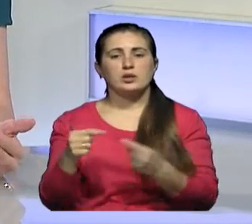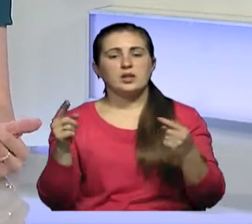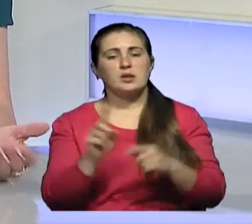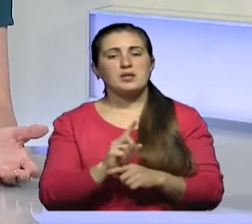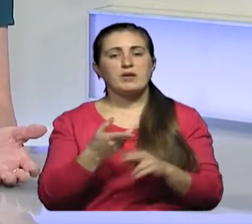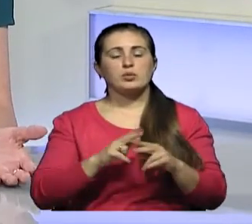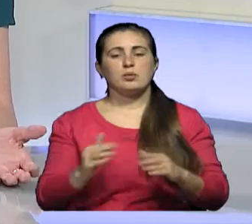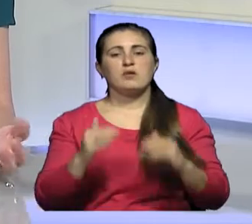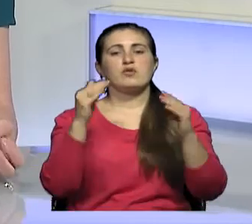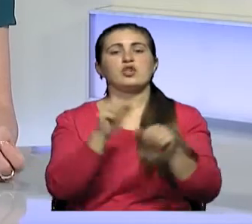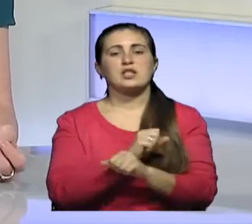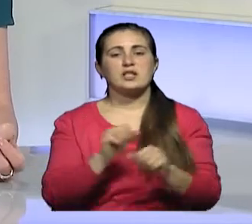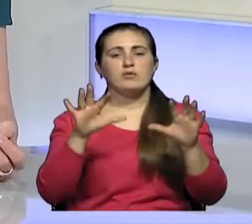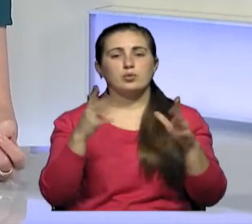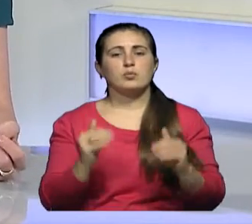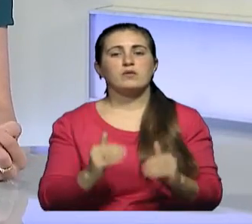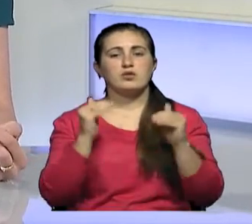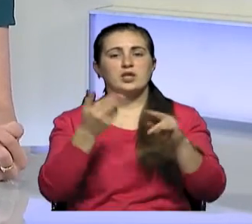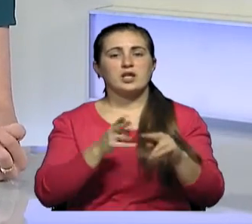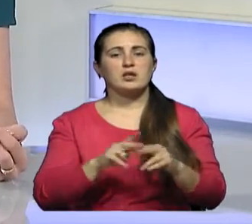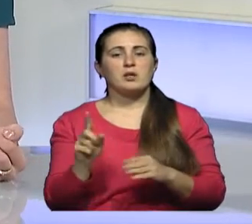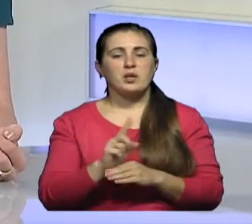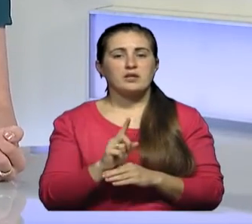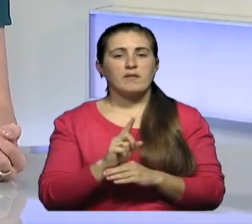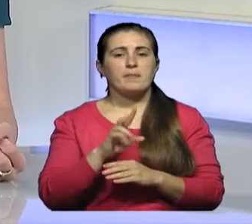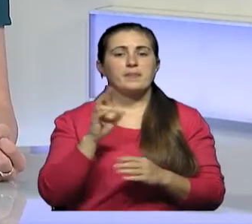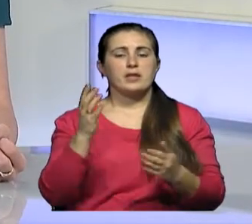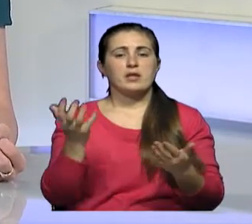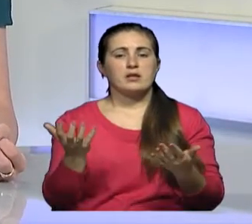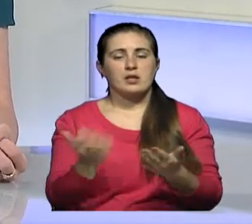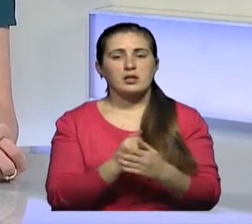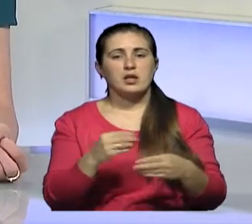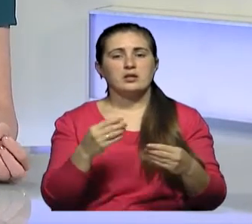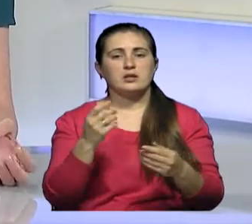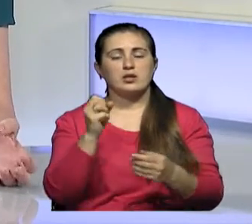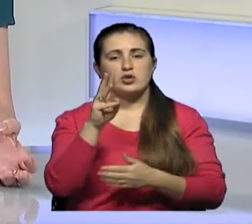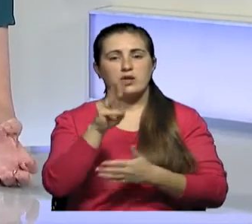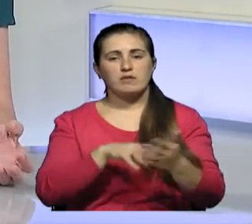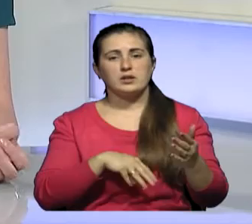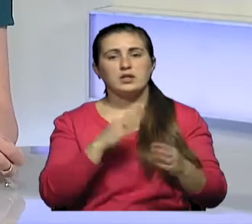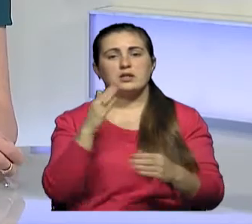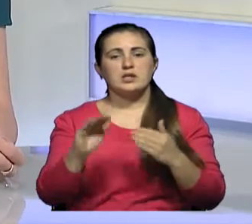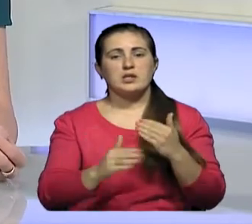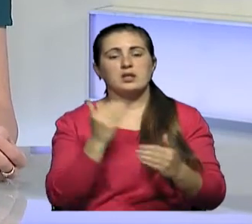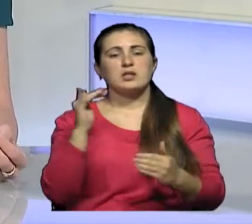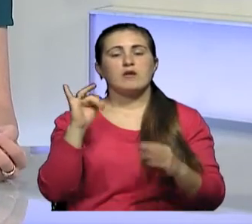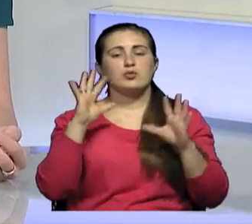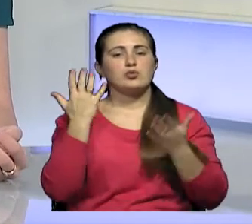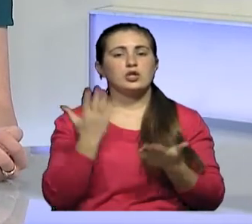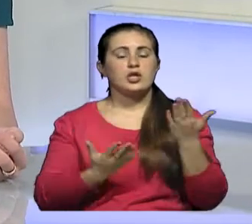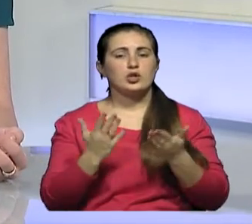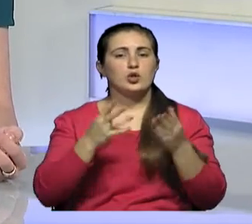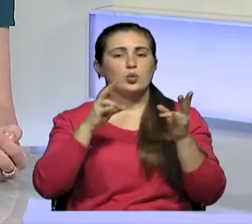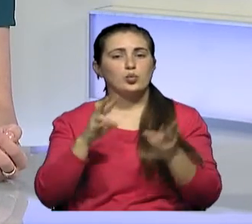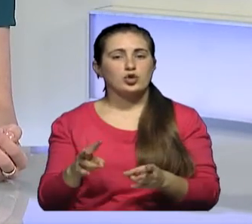превышать нельзя и случае превышения данных нормативов в налагаются штрафные санкции и в случае если ущерб